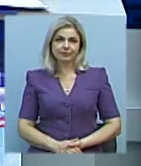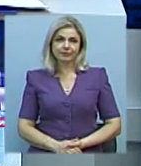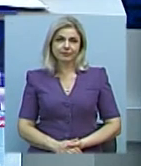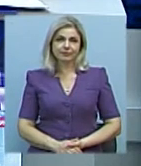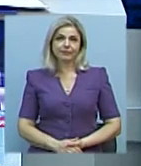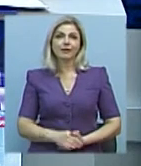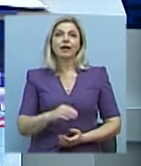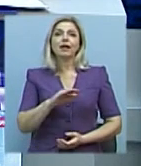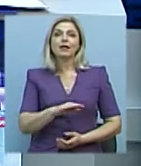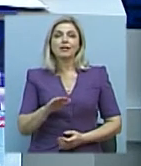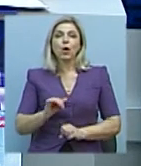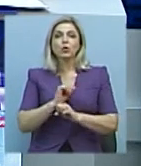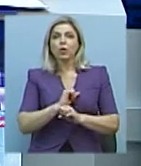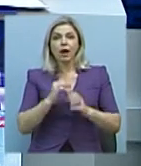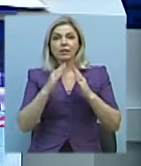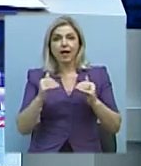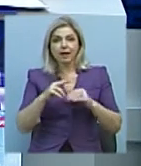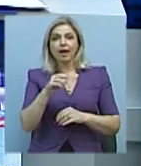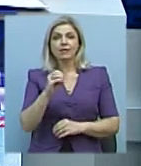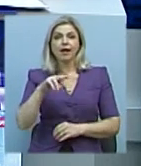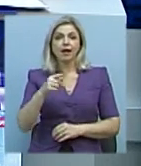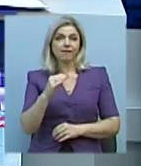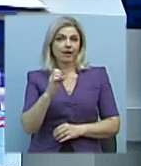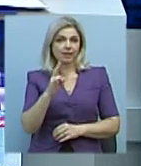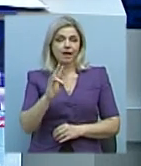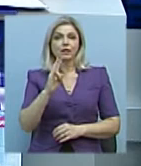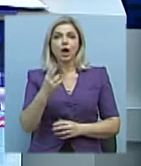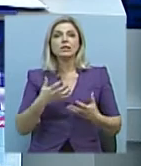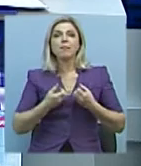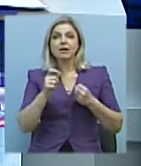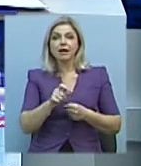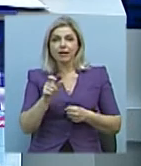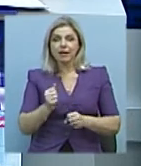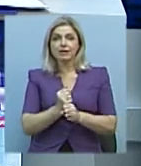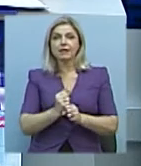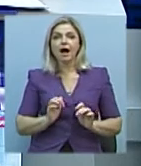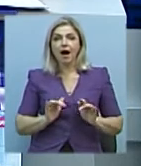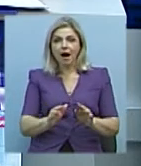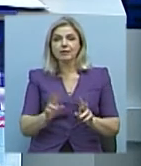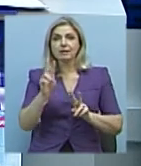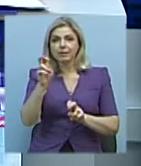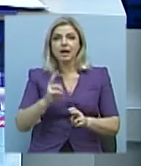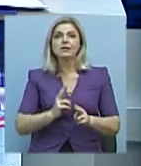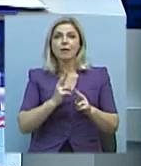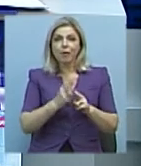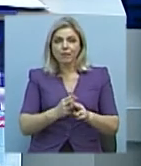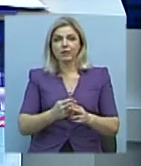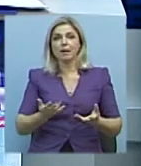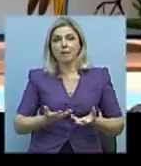А у дитячому оздоровчому таборі «Дельфін» миколаївські рятувальники провели акцію «Запобігти, врятувати,